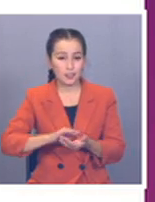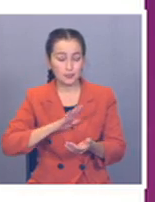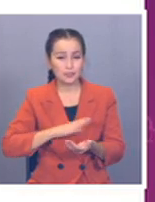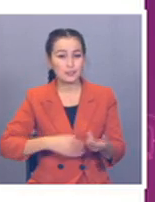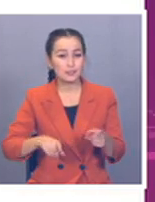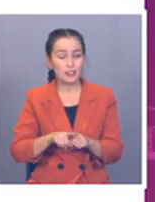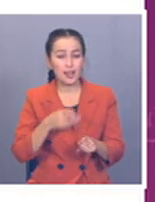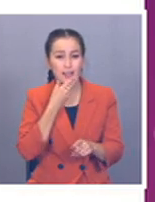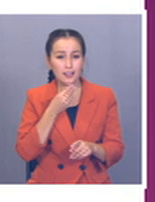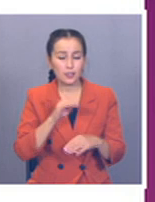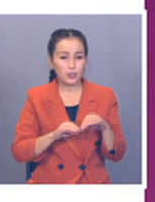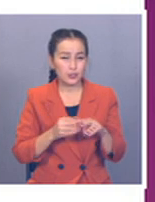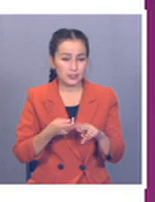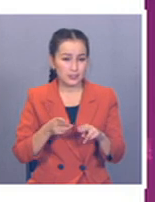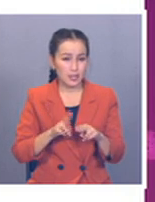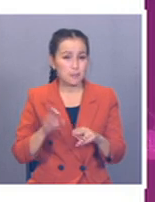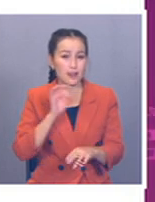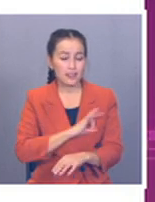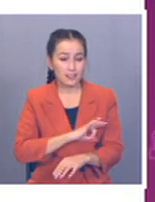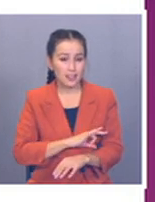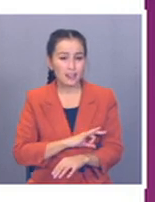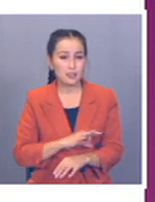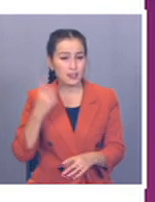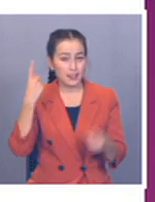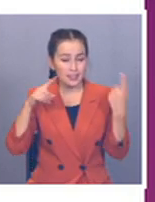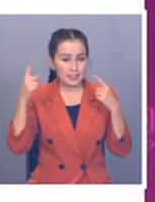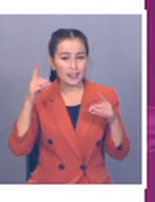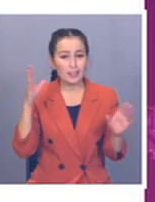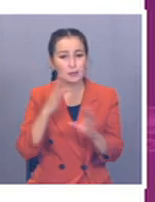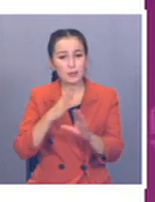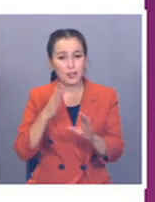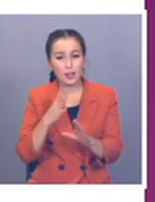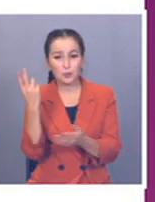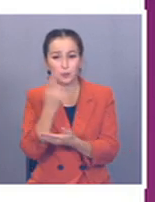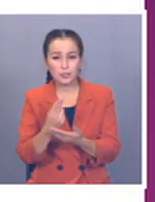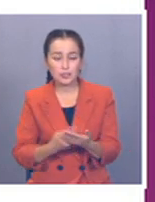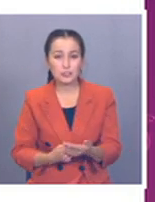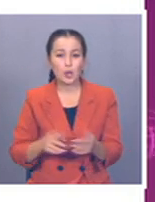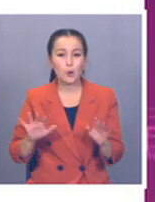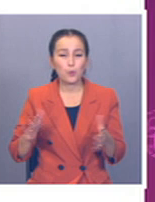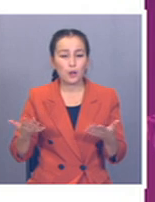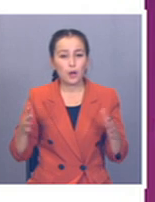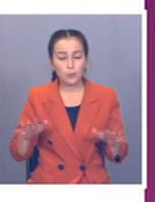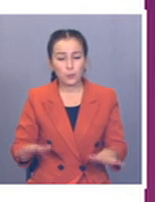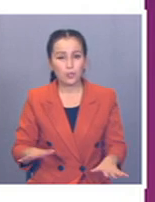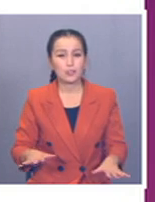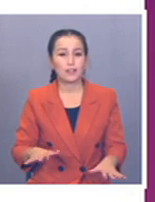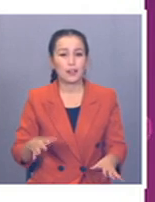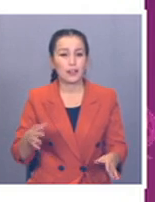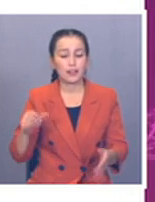әдеби көркемдегіш құралдарды пайдаланып, ертегідегі табиғат көрінісін, оқиға орнын, кейіпкер